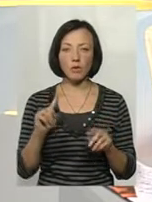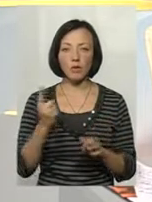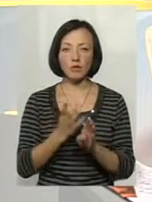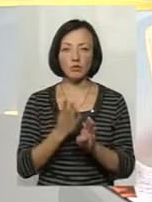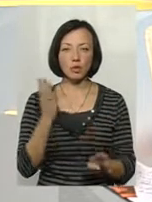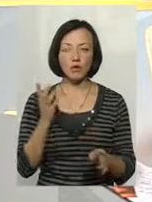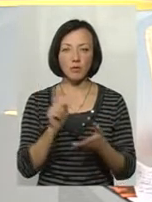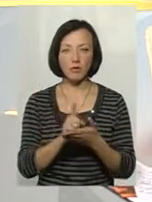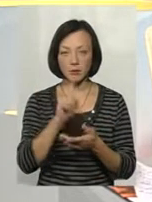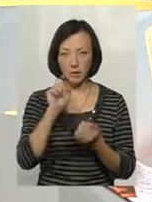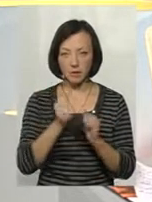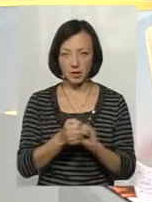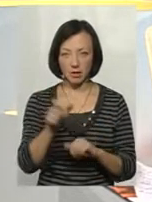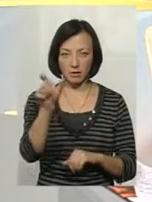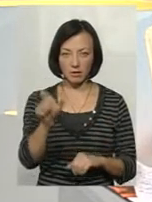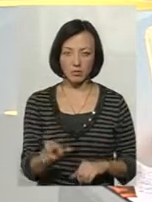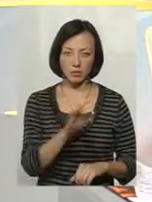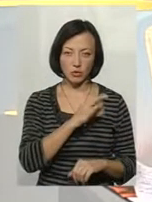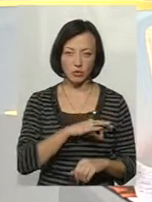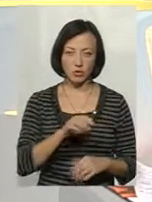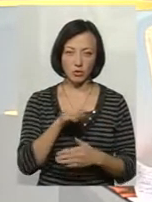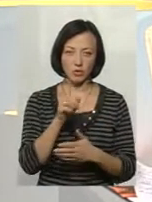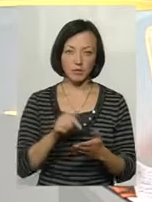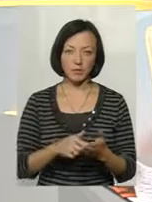насамперед повинен пам'ятати споживач?